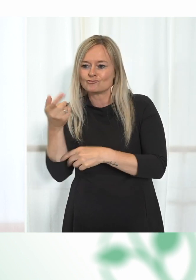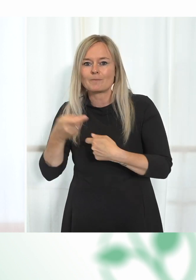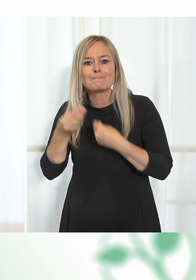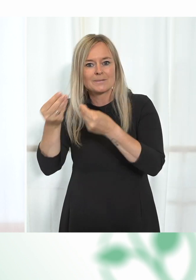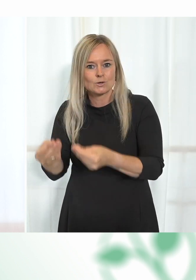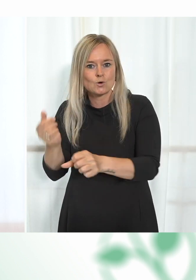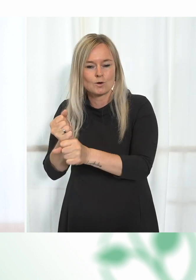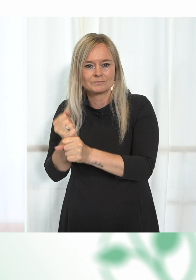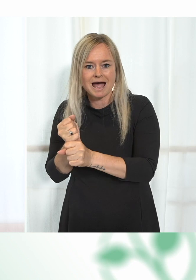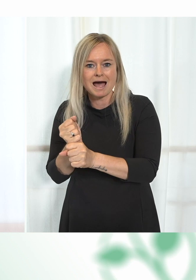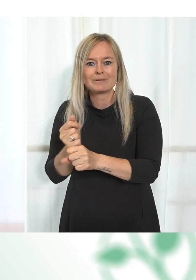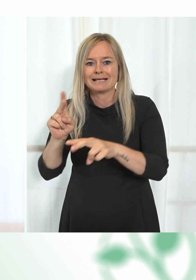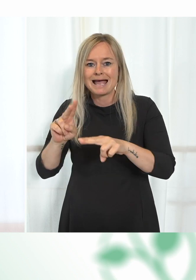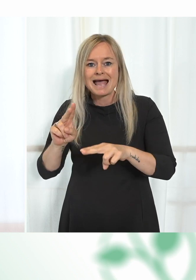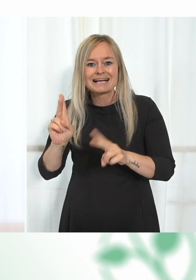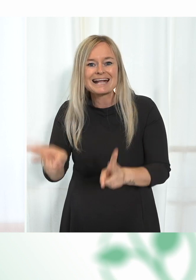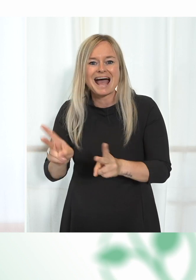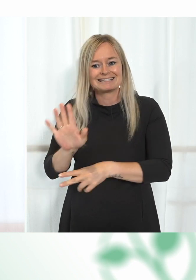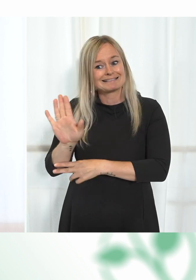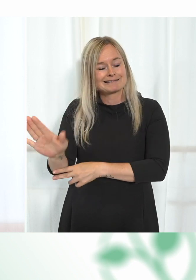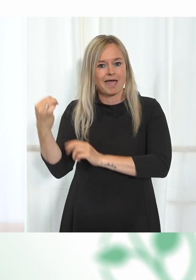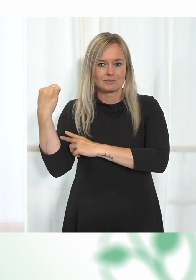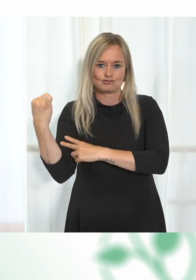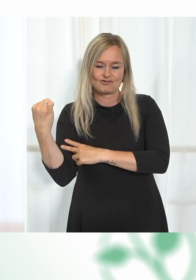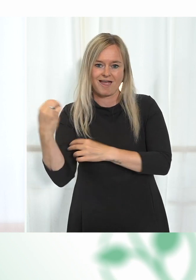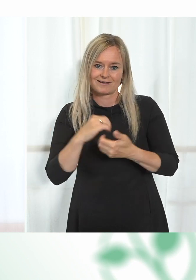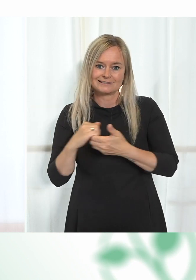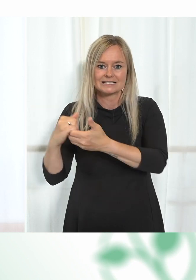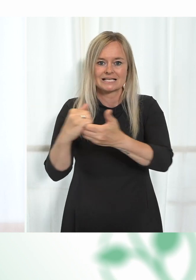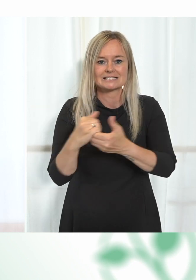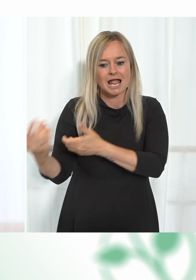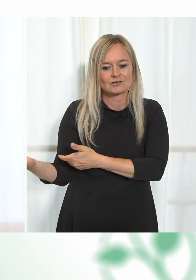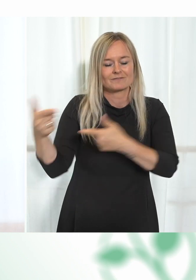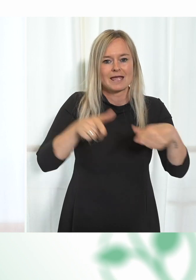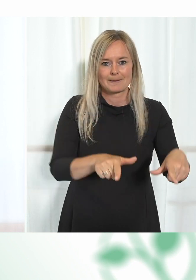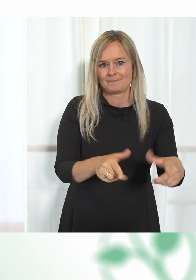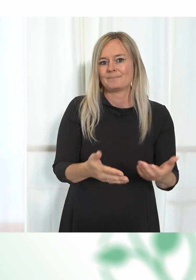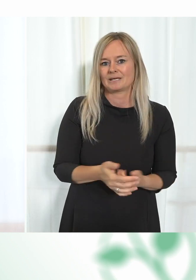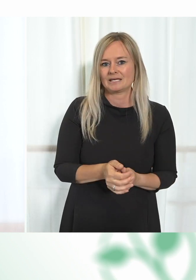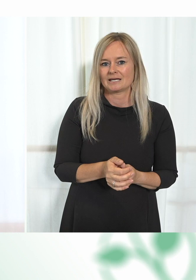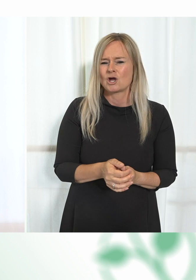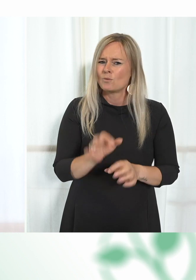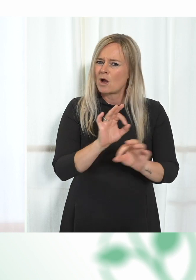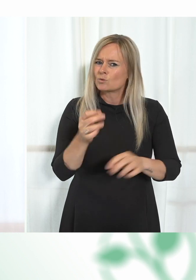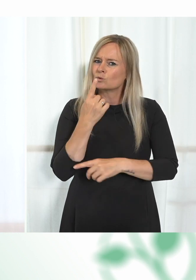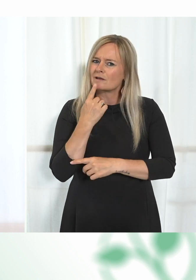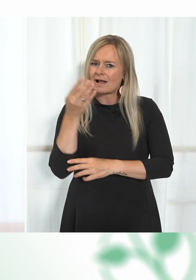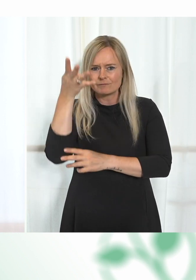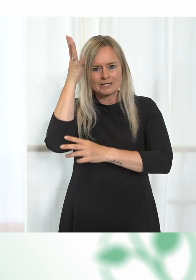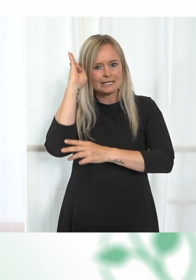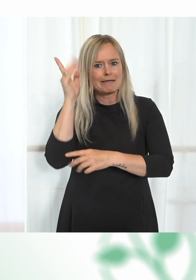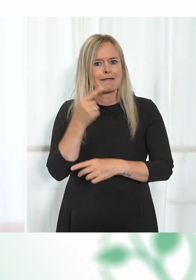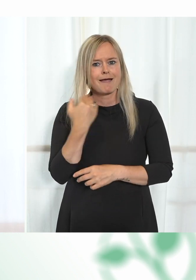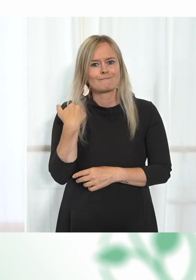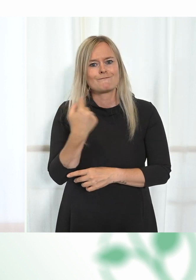seine besonderen Stärken in die Gesellschaft hineinbringen, ihr Unternehmen reinbringen. Und das hat mir gut gefallen von IKEA, die gesagt haben, pass